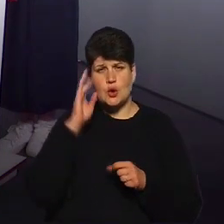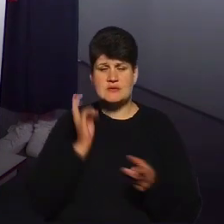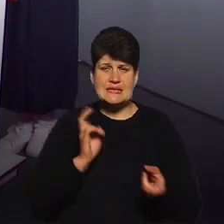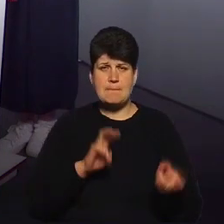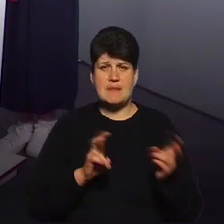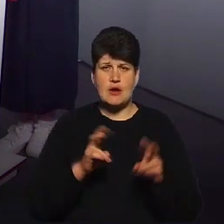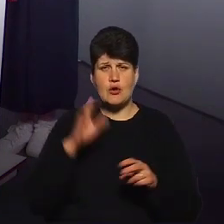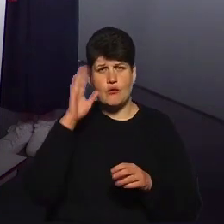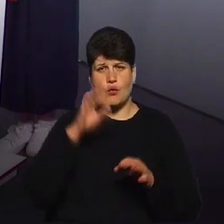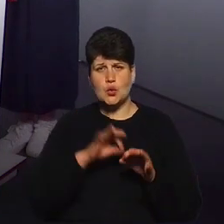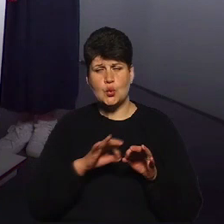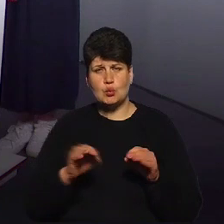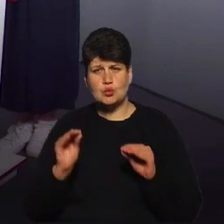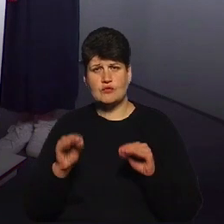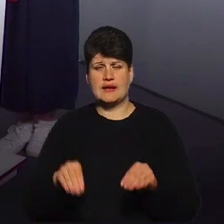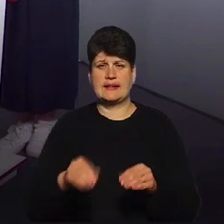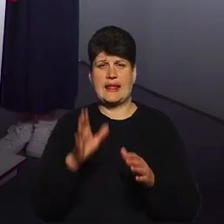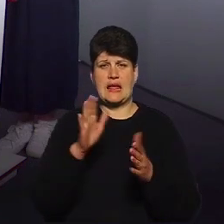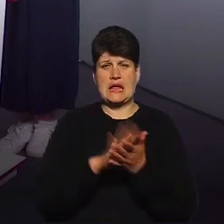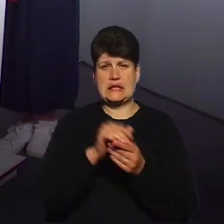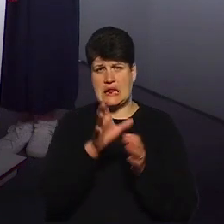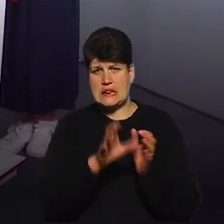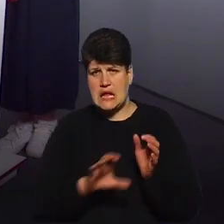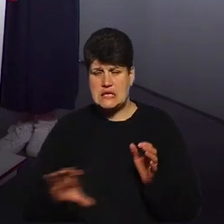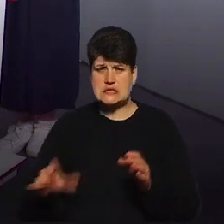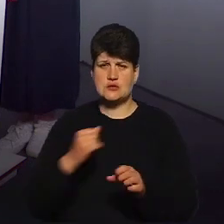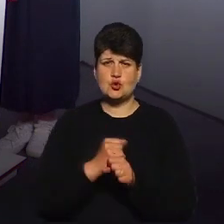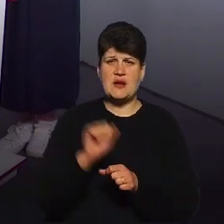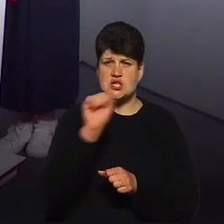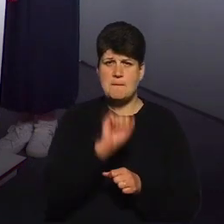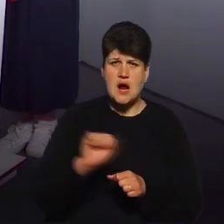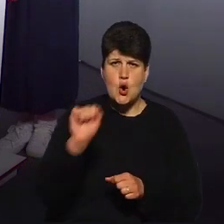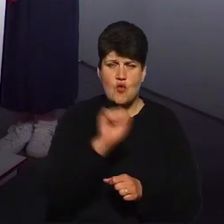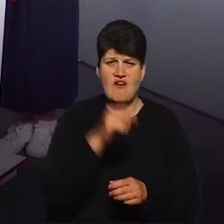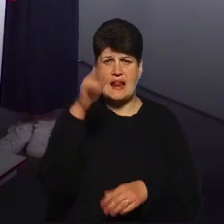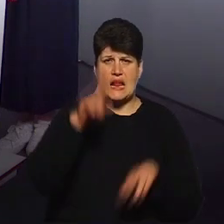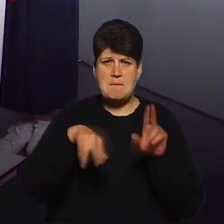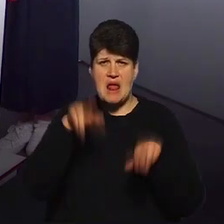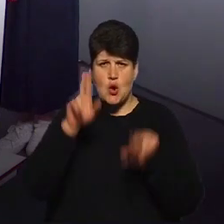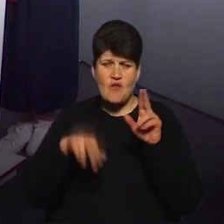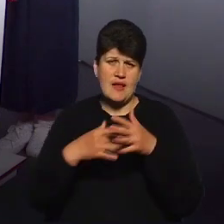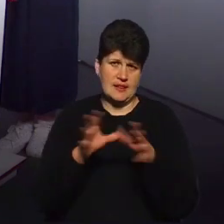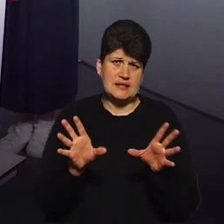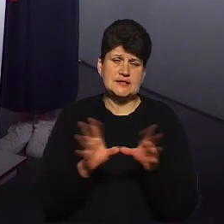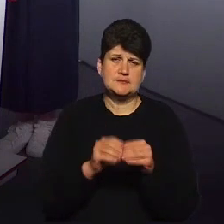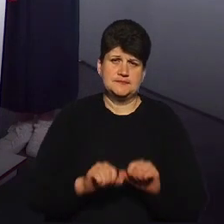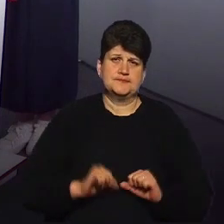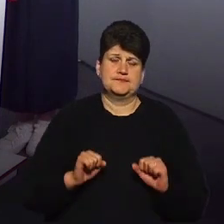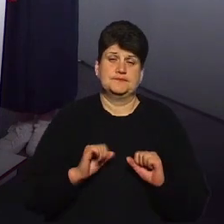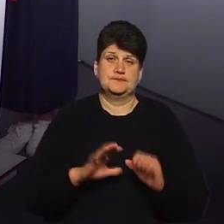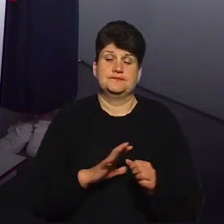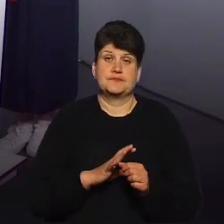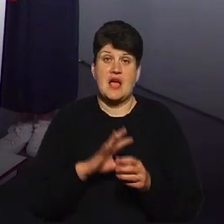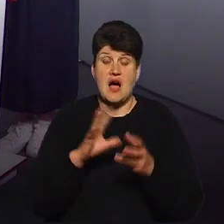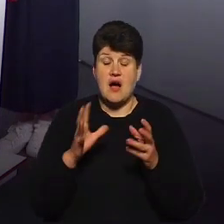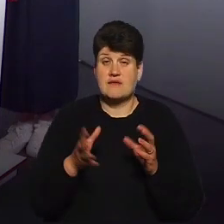і каналізацію робили, і шпаклювали, і малювали, і, ну, так, спільними зусиллями, можна говорити. А взагалі ідея, син хотів